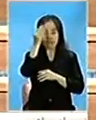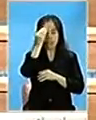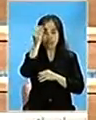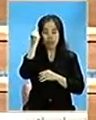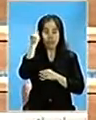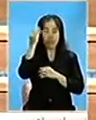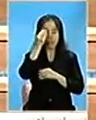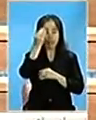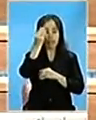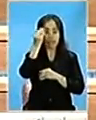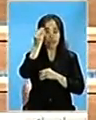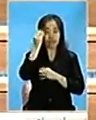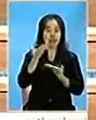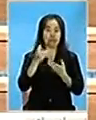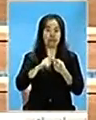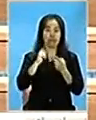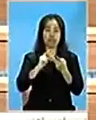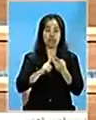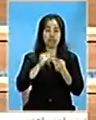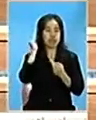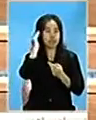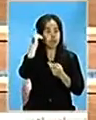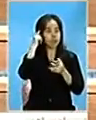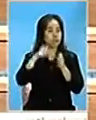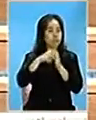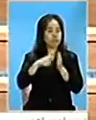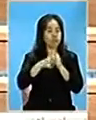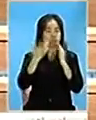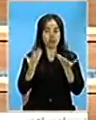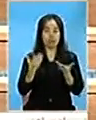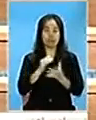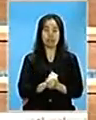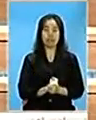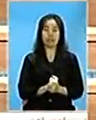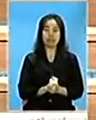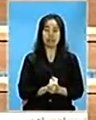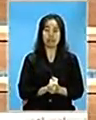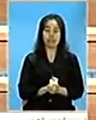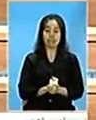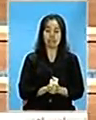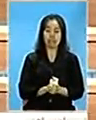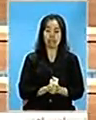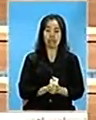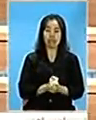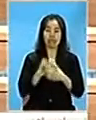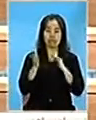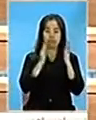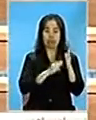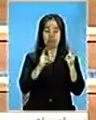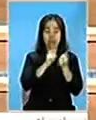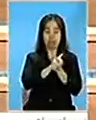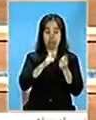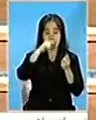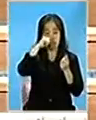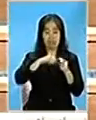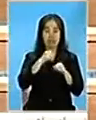สมองเชื่อโดยไม่มีเหตุผลท่านประธานครับแล้วสังคมเราจะ